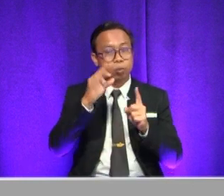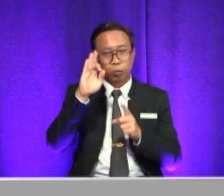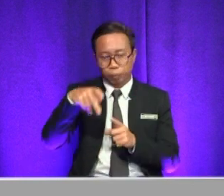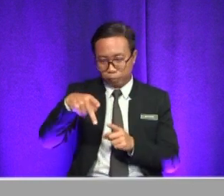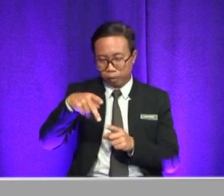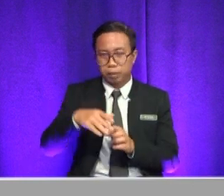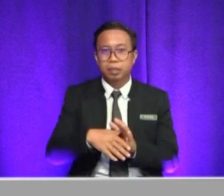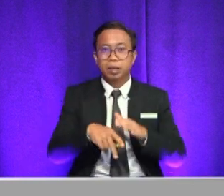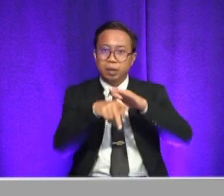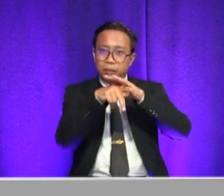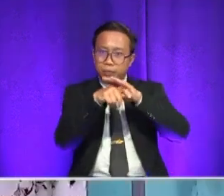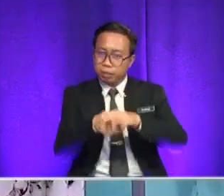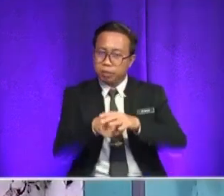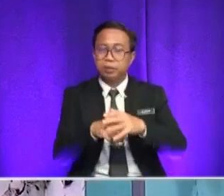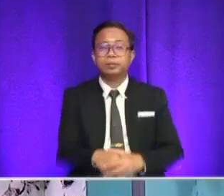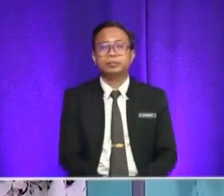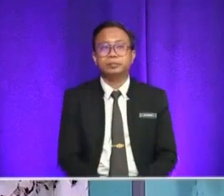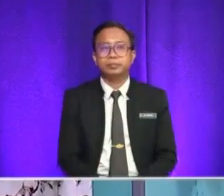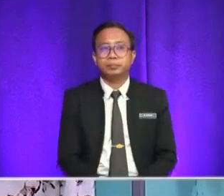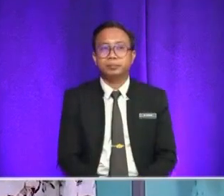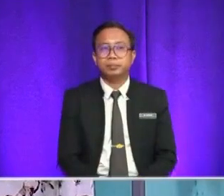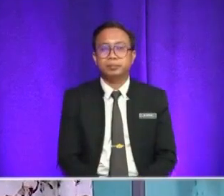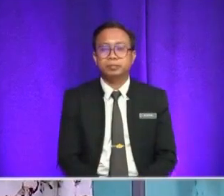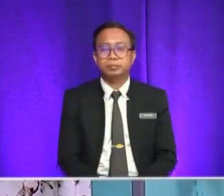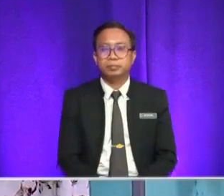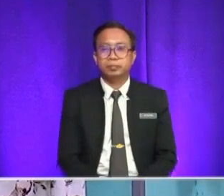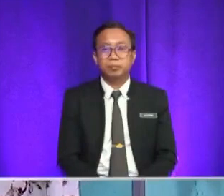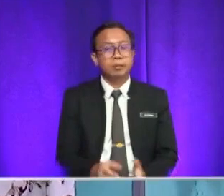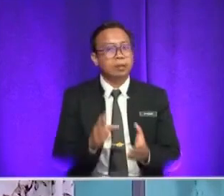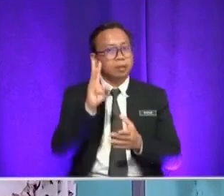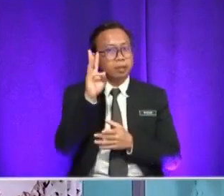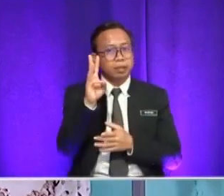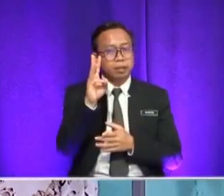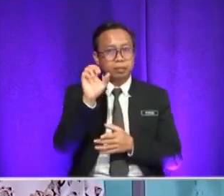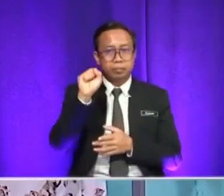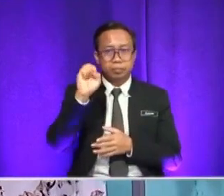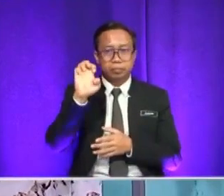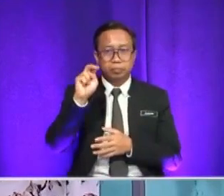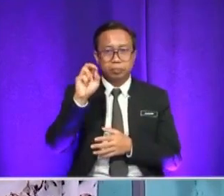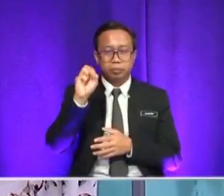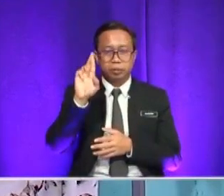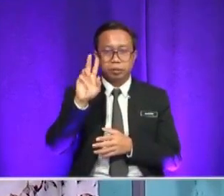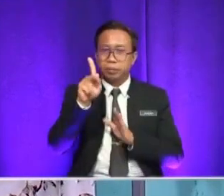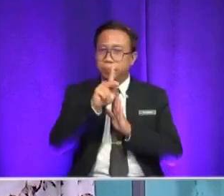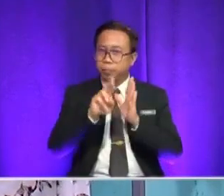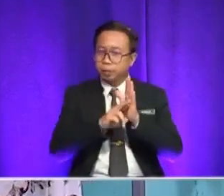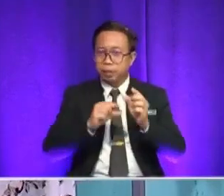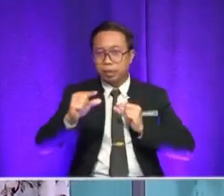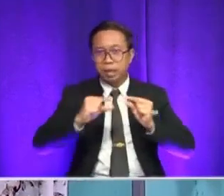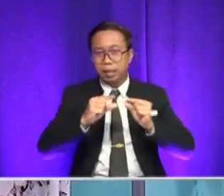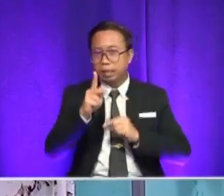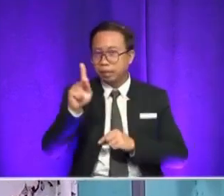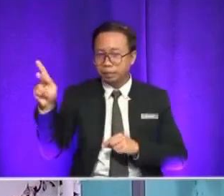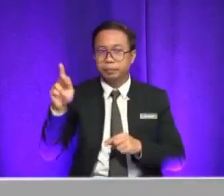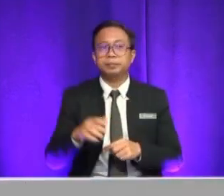mewakili pressure. Okey, dalam bahasa Melayunya tekananlah. Okey, kemudian yang keenam, sensor pergerakan. Okey, sensor